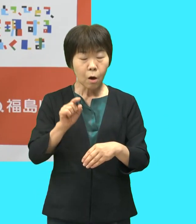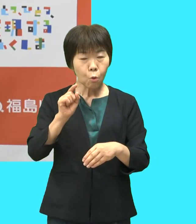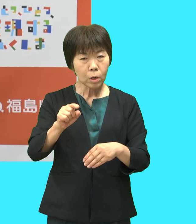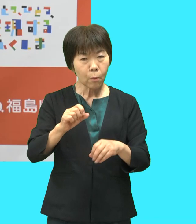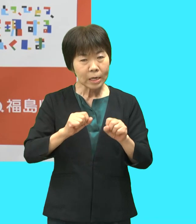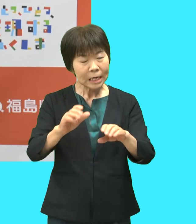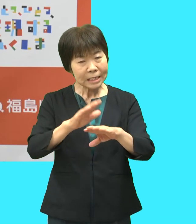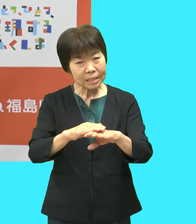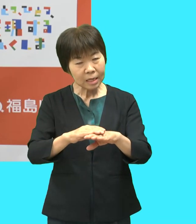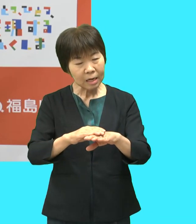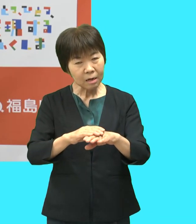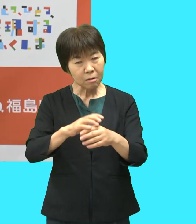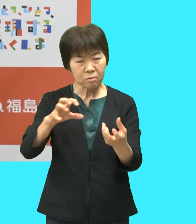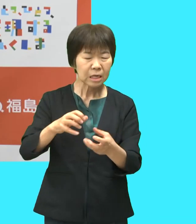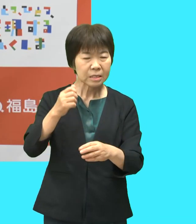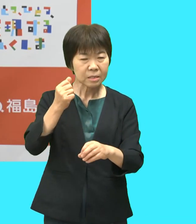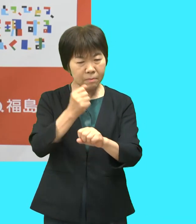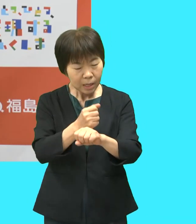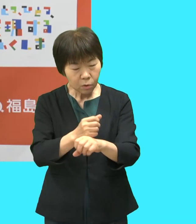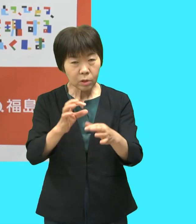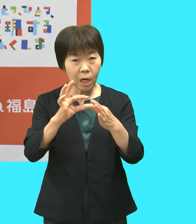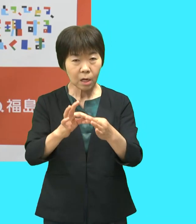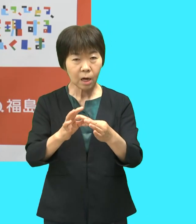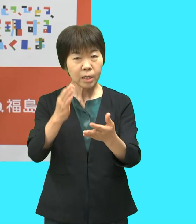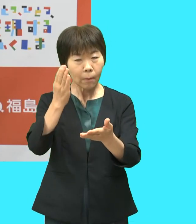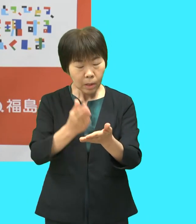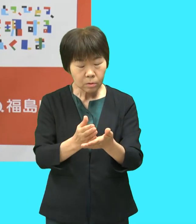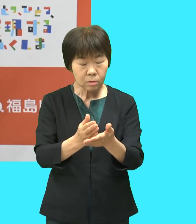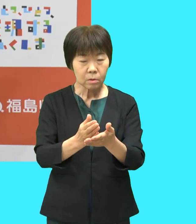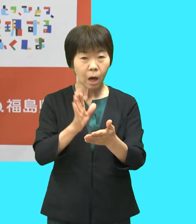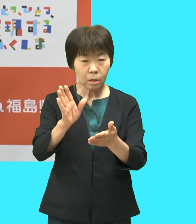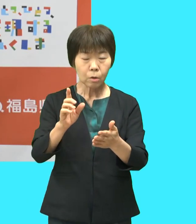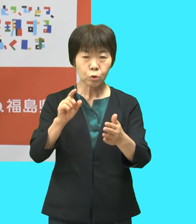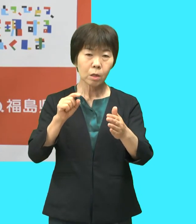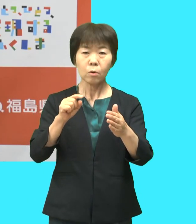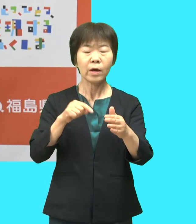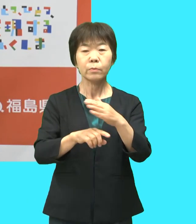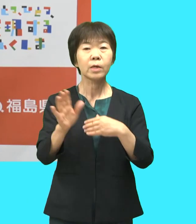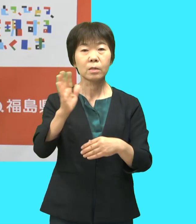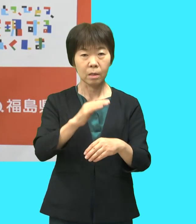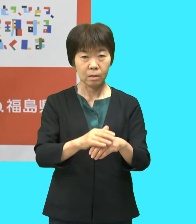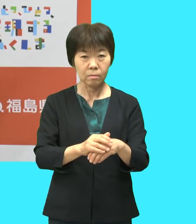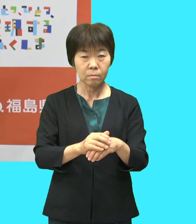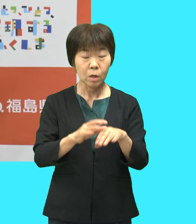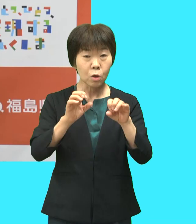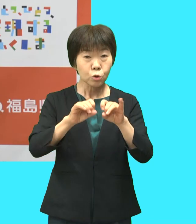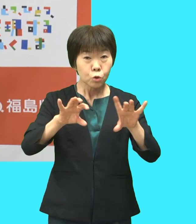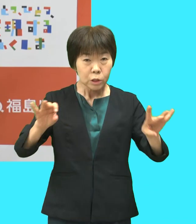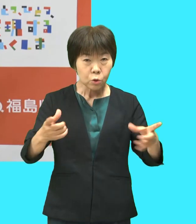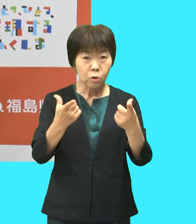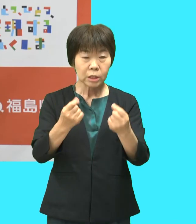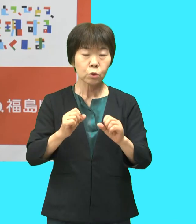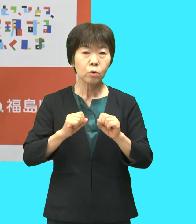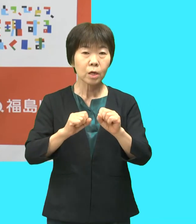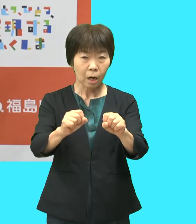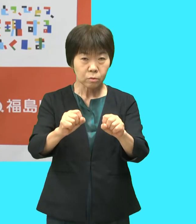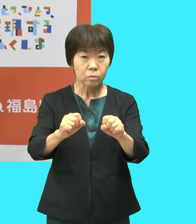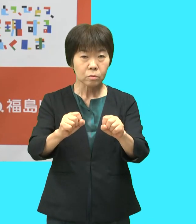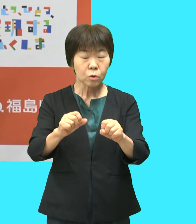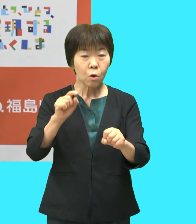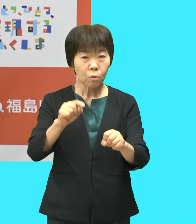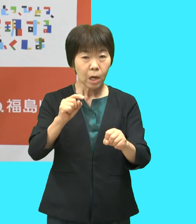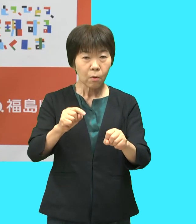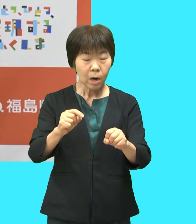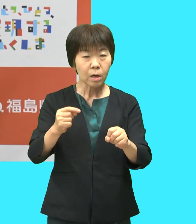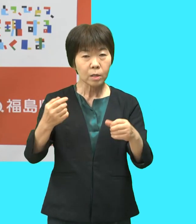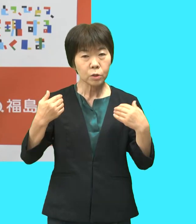ちょっとやめとこうかなとかってなっちゃうと本末転倒ですし、この周知不足の部分、もしくは周知を徹底する部分というのは県として今後求められていく